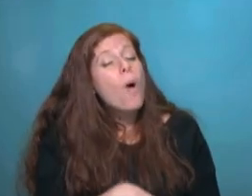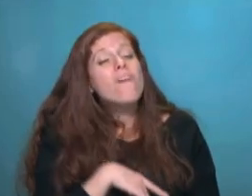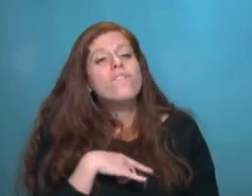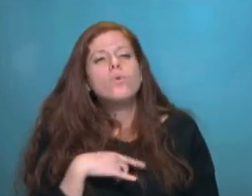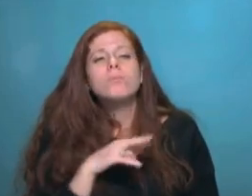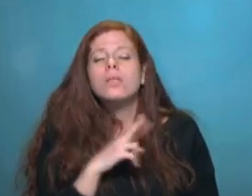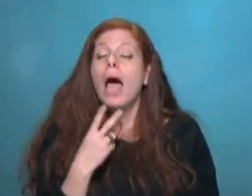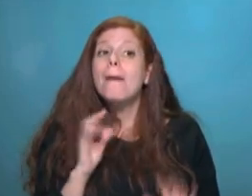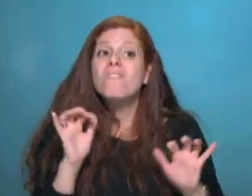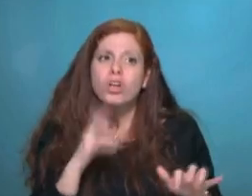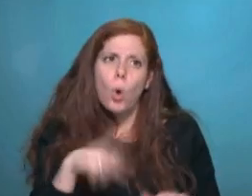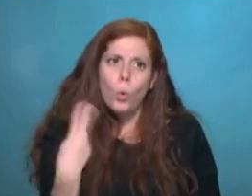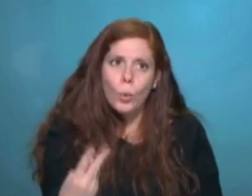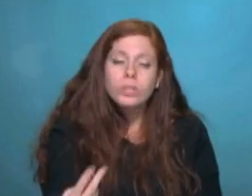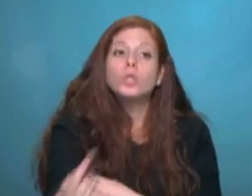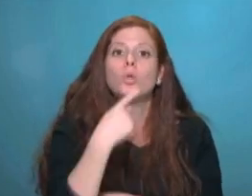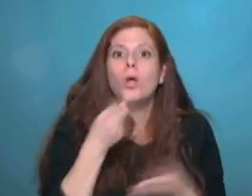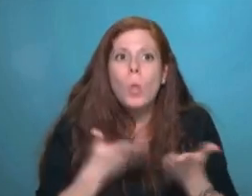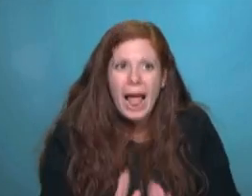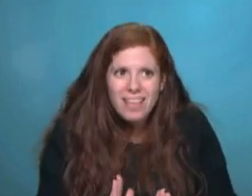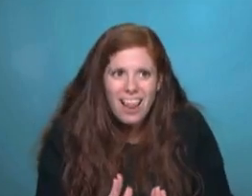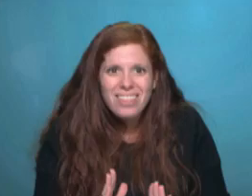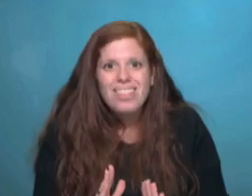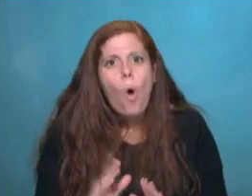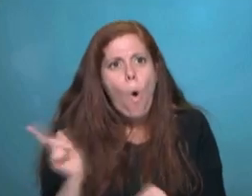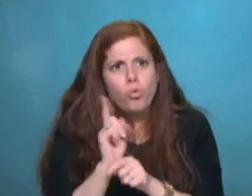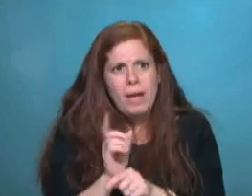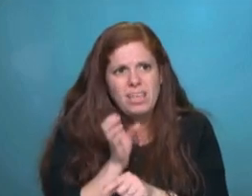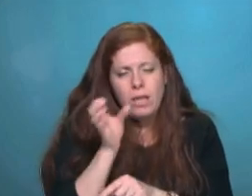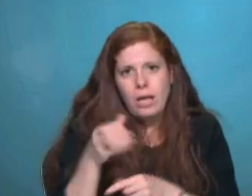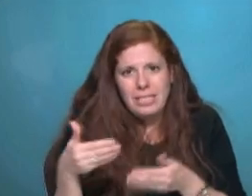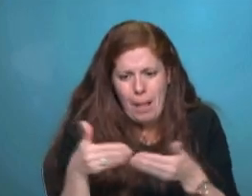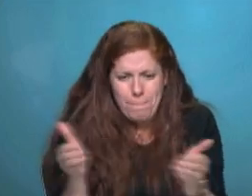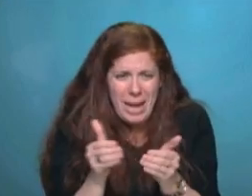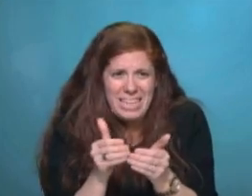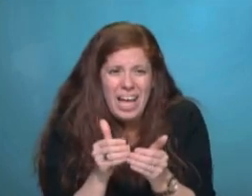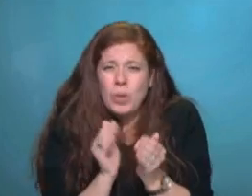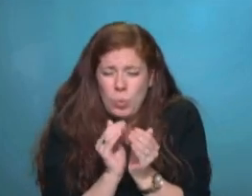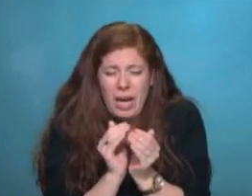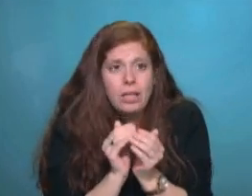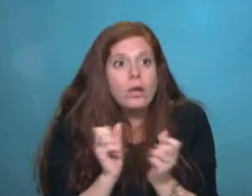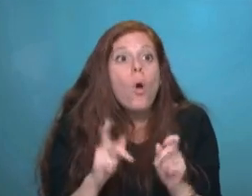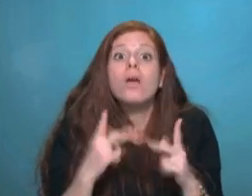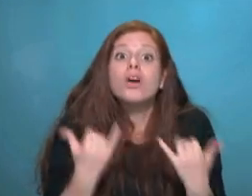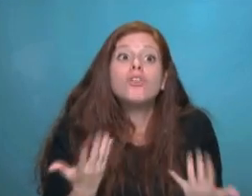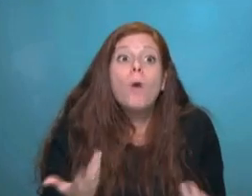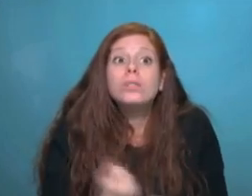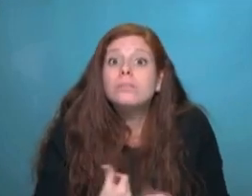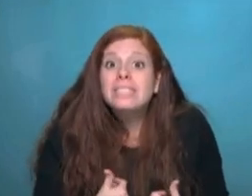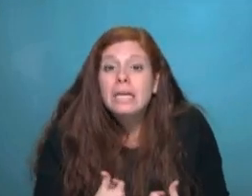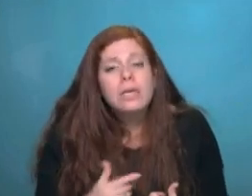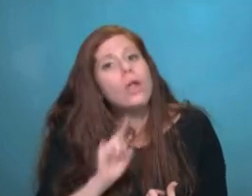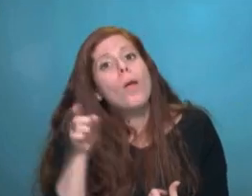הכי מפחיד שיכול להיות. זאת אומרת, נולד ילד, נכנס אוטומטית לפגיה כי הוא נולד סופר קטן. אוקיי, ועכשיו מה עושים איתי? כי כאילו, מי